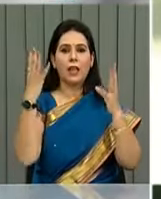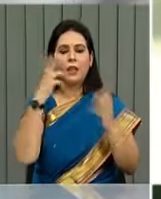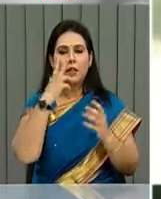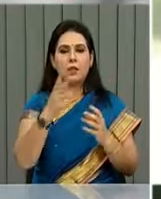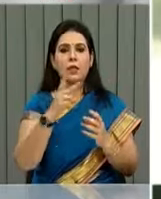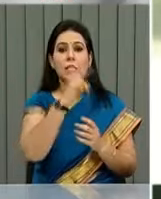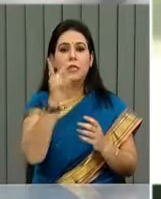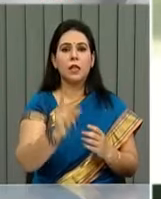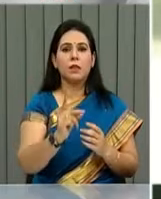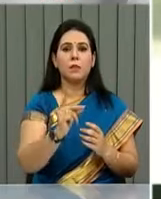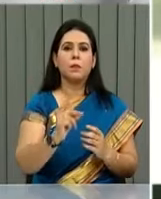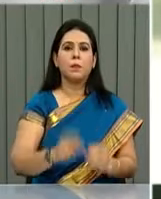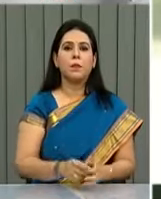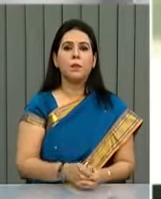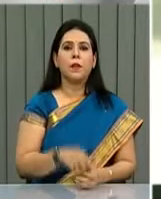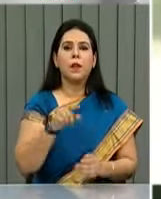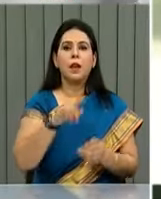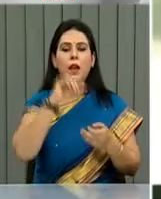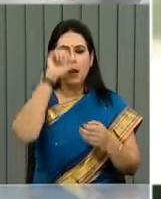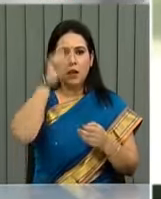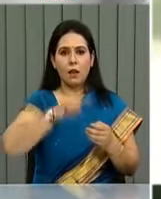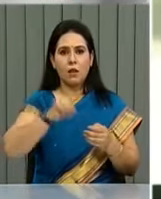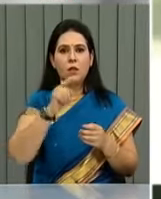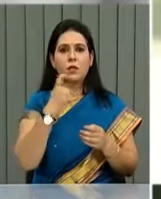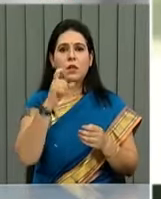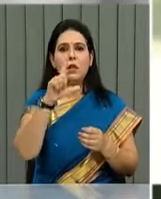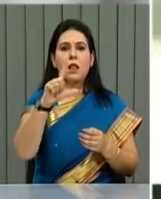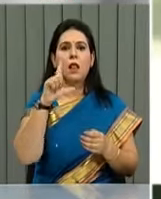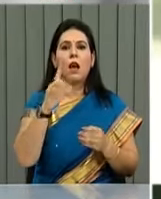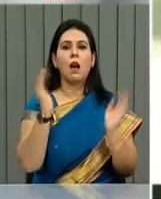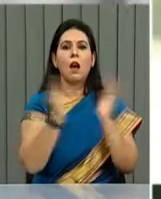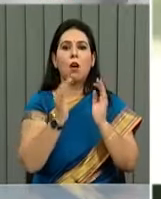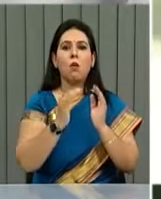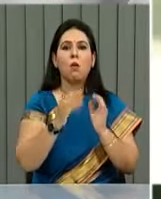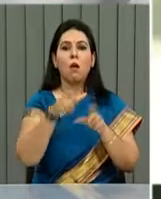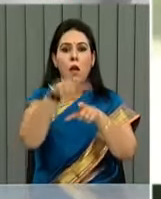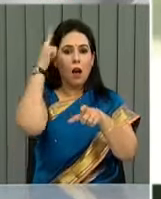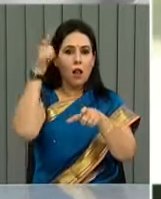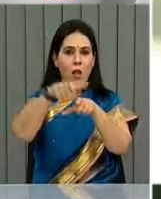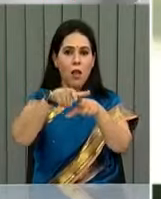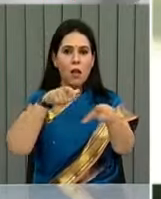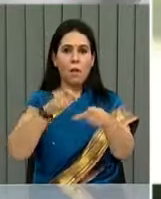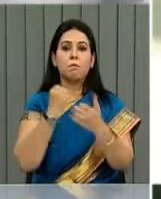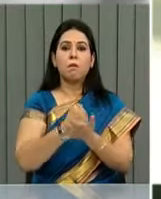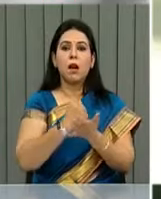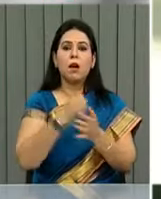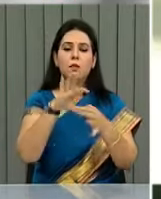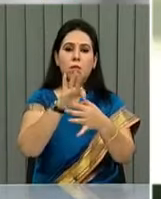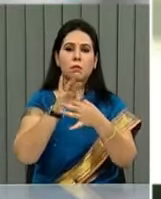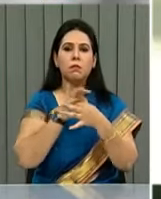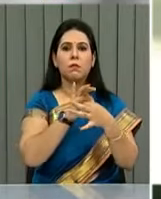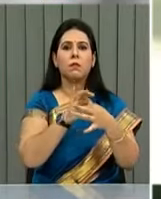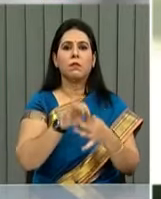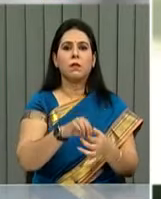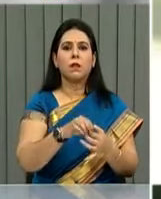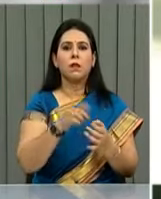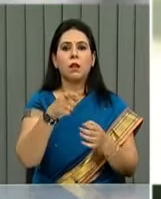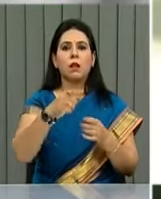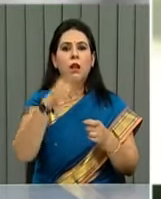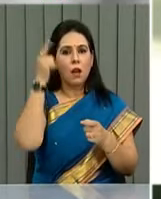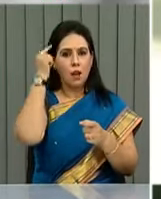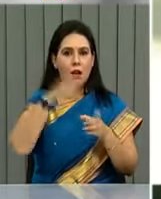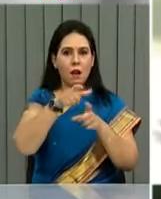दूसरा, इस देश के 7,00,000 गांवों को हम पक्की सड़क से जोड़ रहे हैं। जो गांव की सड़क के लिए आवंटन